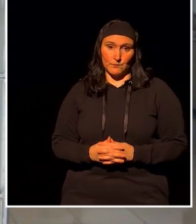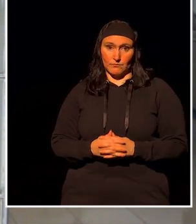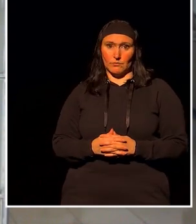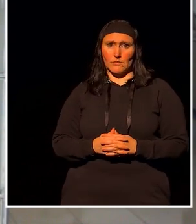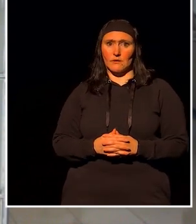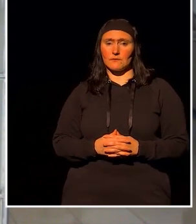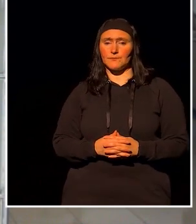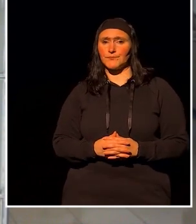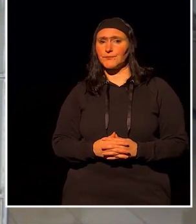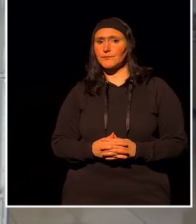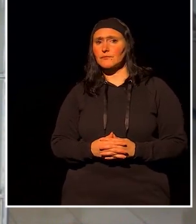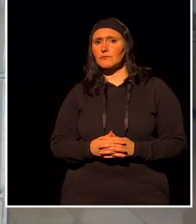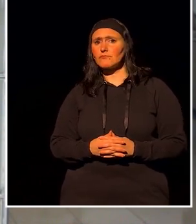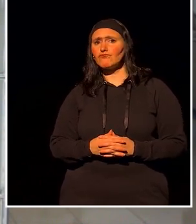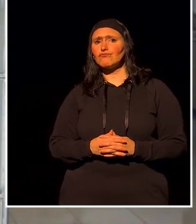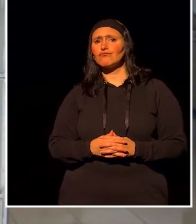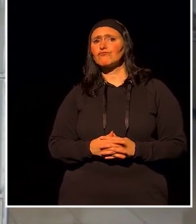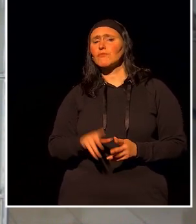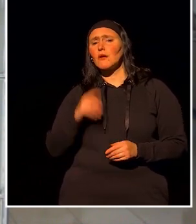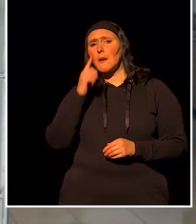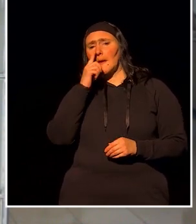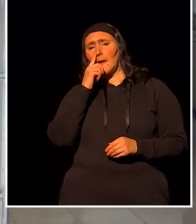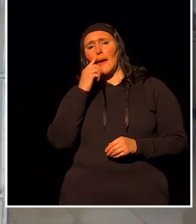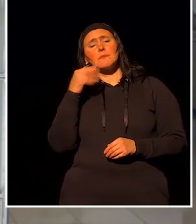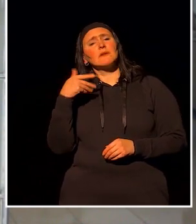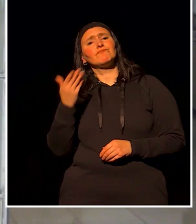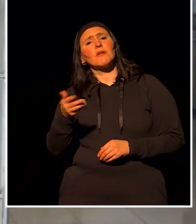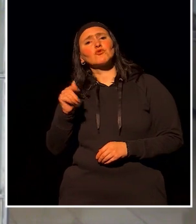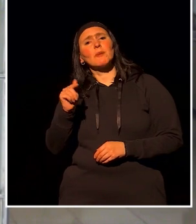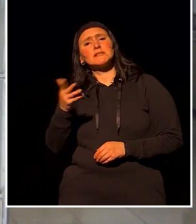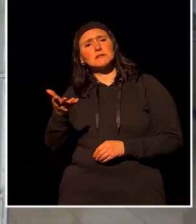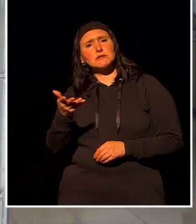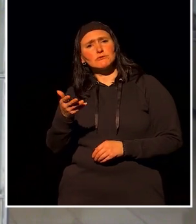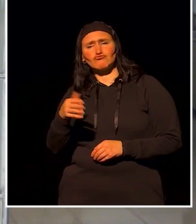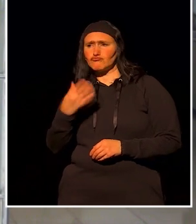Thomas, gibt es sowas wie das Recht auf Wurzeln?